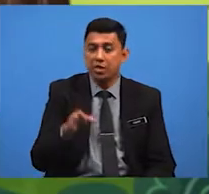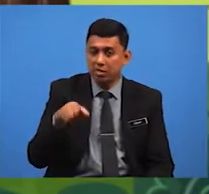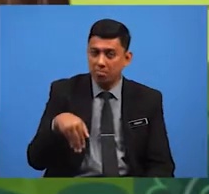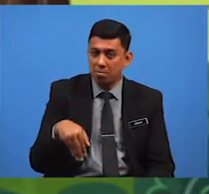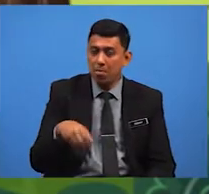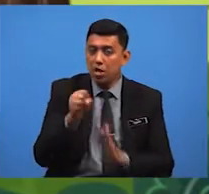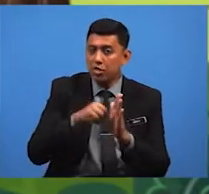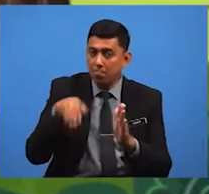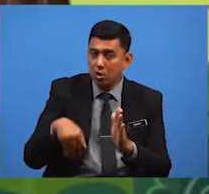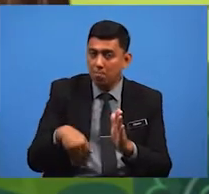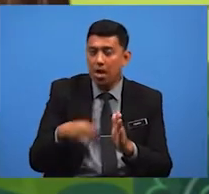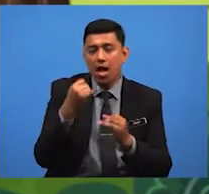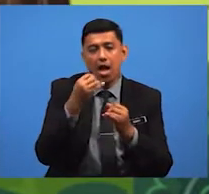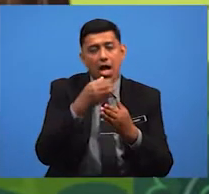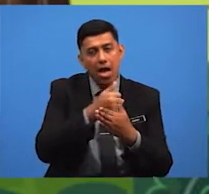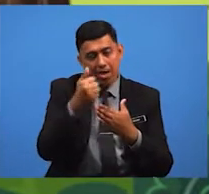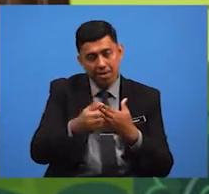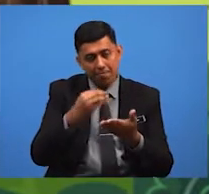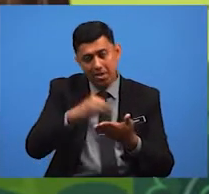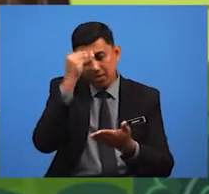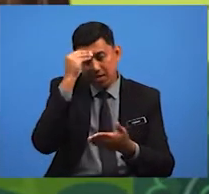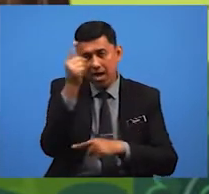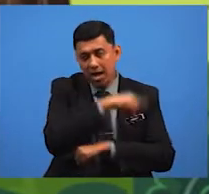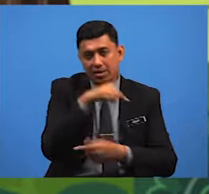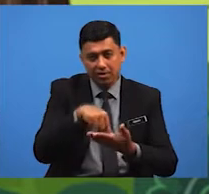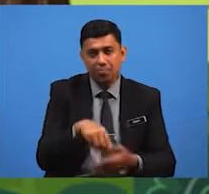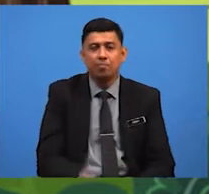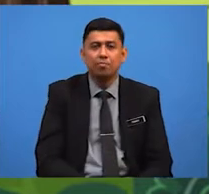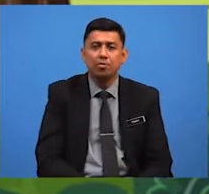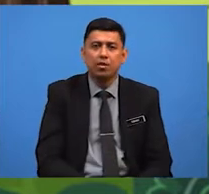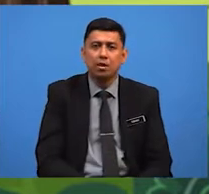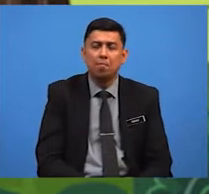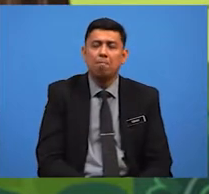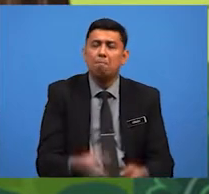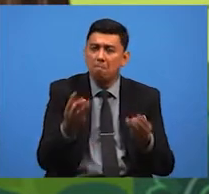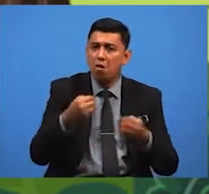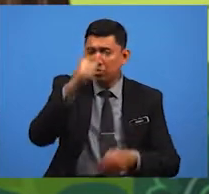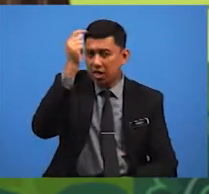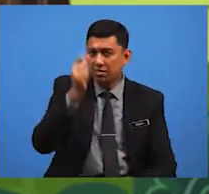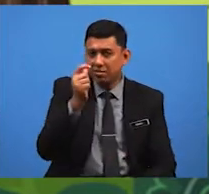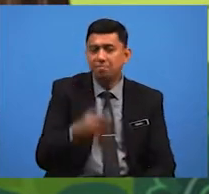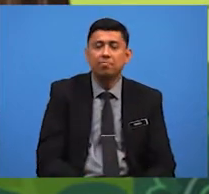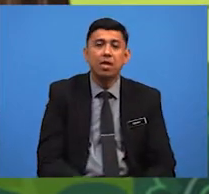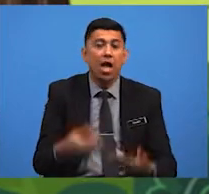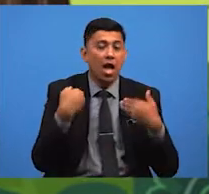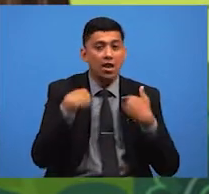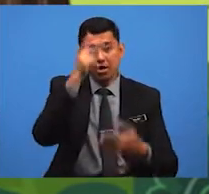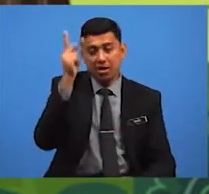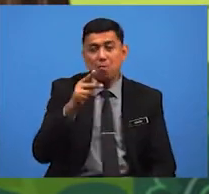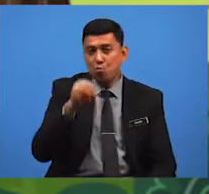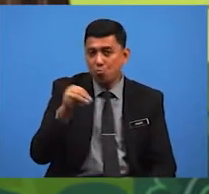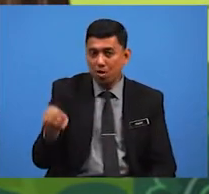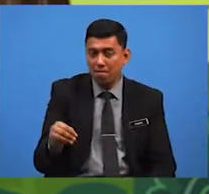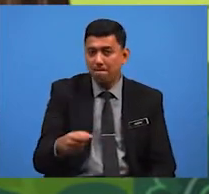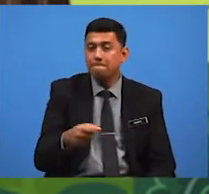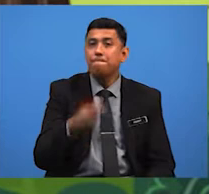Sebelum mengakhiri sesi pembelajaran kita pada hari ini, cikgu ingin bertanya, adakah